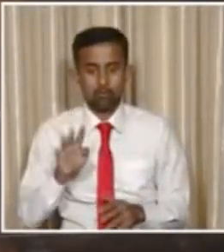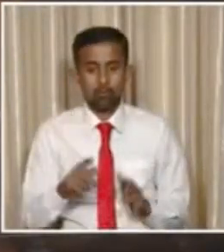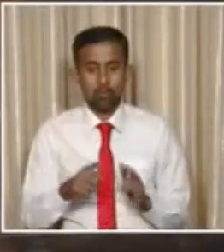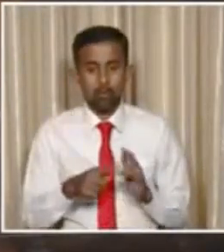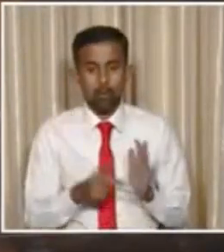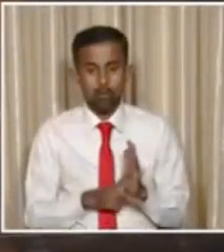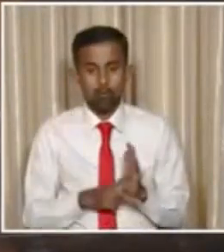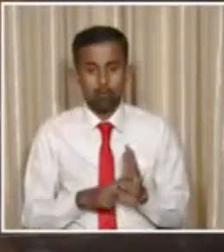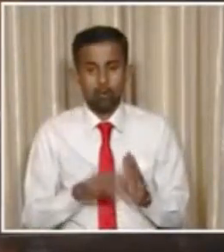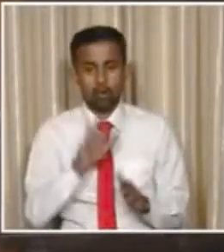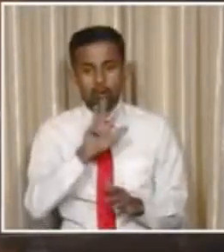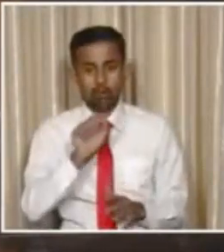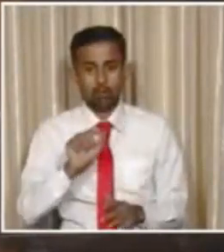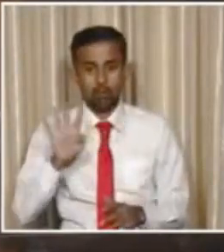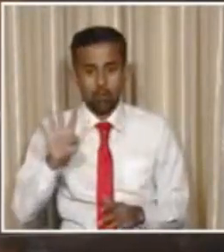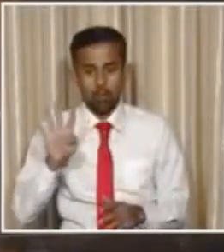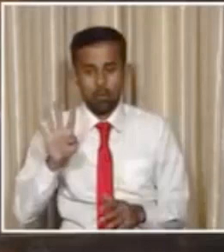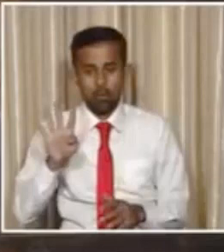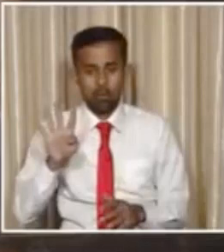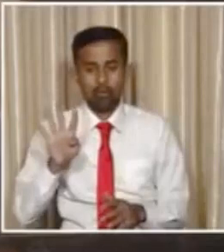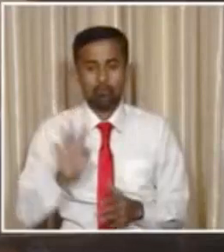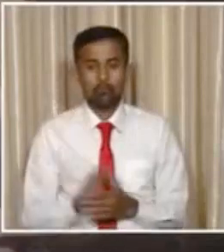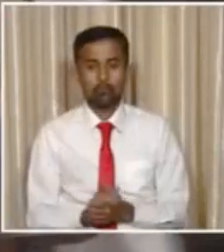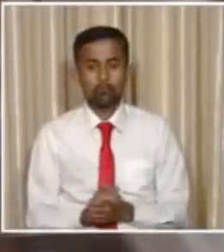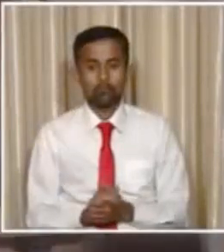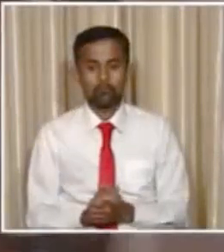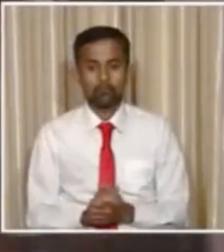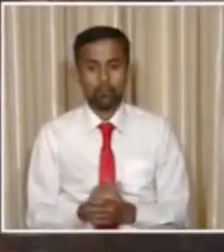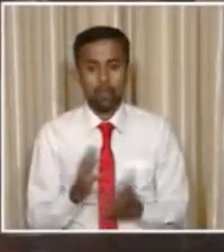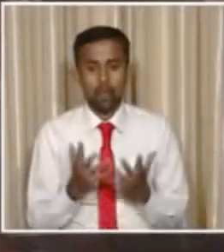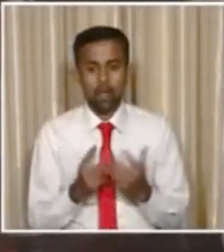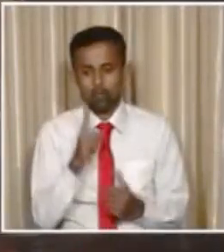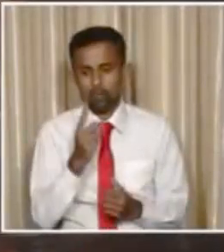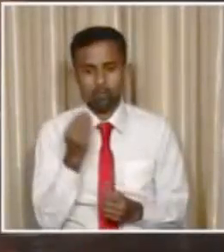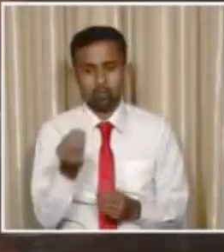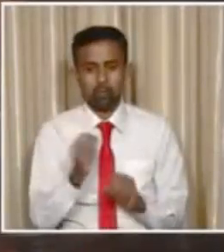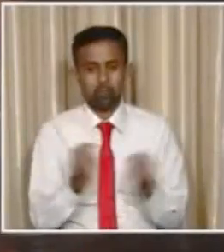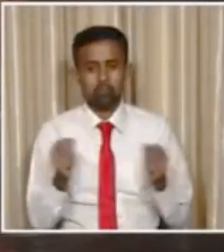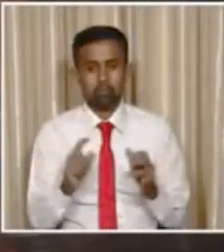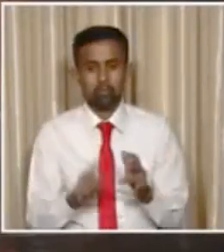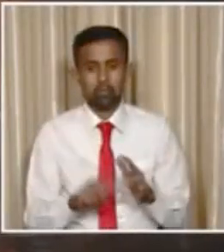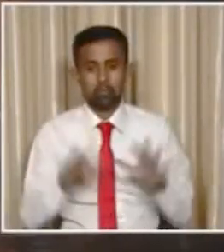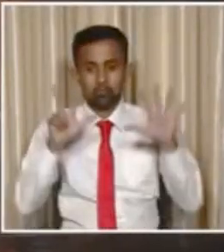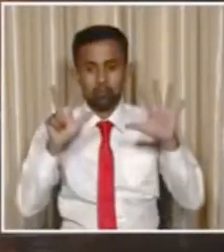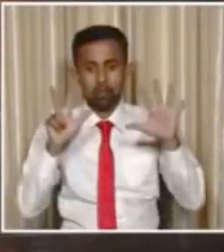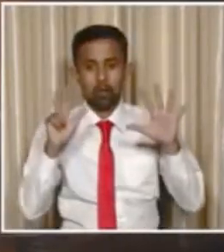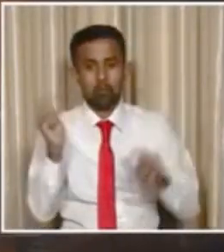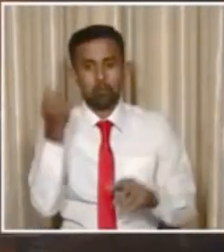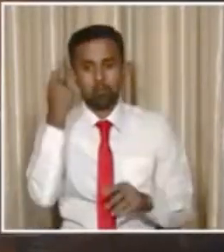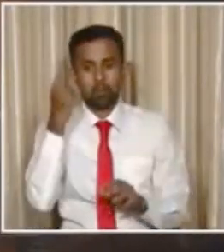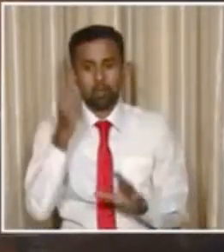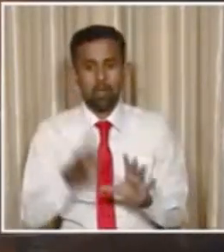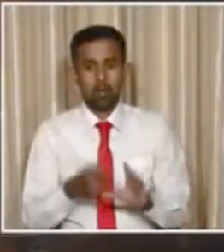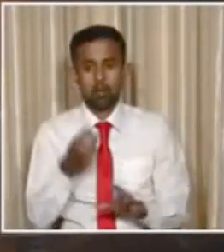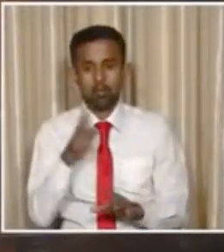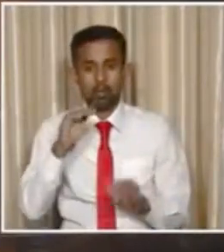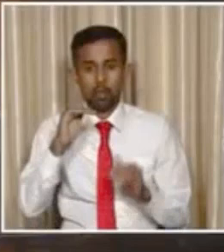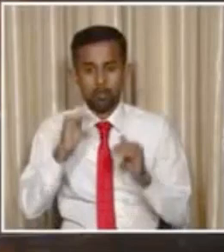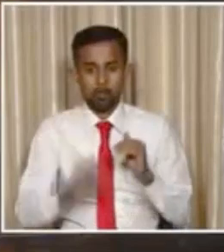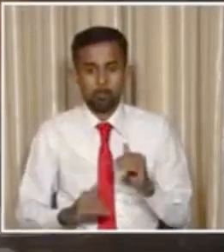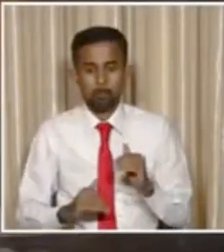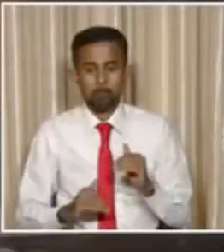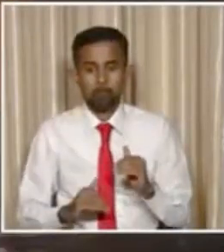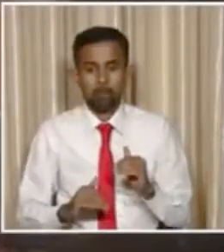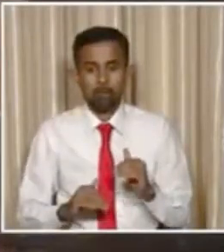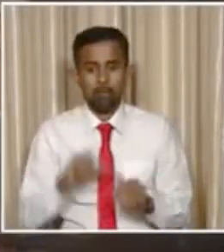ඕවර් 9.4 ඕවර්ස් 9.4ක එක ලකුණක්වත් දෙන්නේ නැතුව විකට් අටක් කරන් තියෙනවා. දැන් මේ අවුරුදු 13න් 15 තරුණයෙක් එතුණු මං